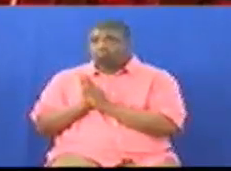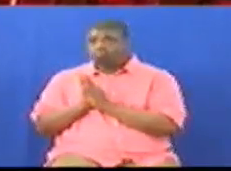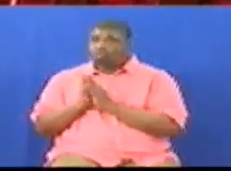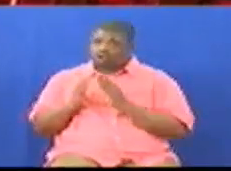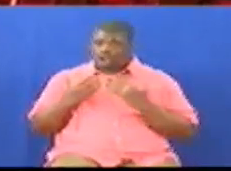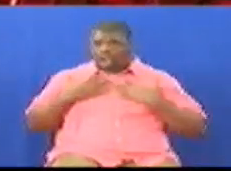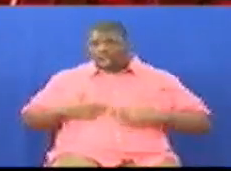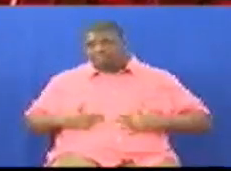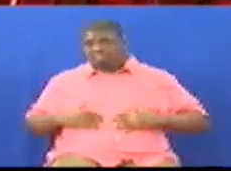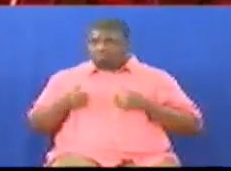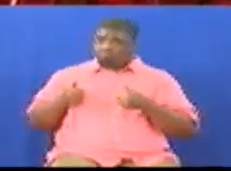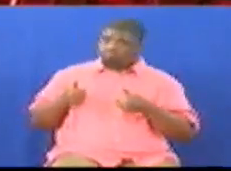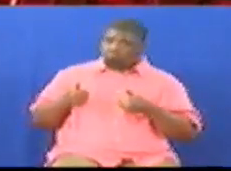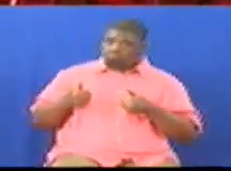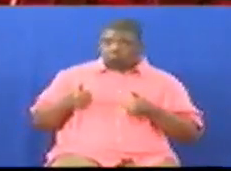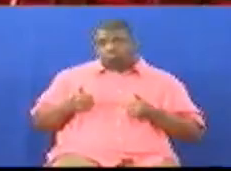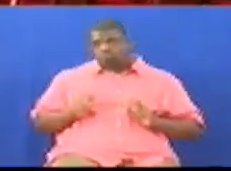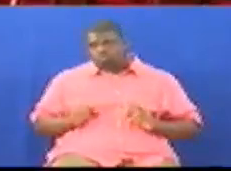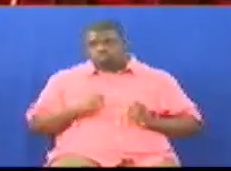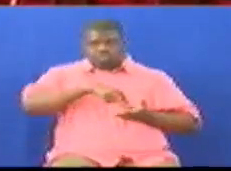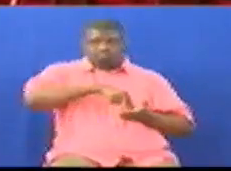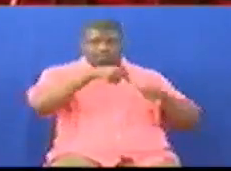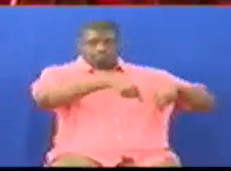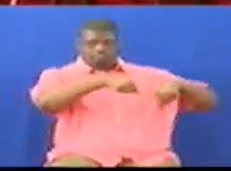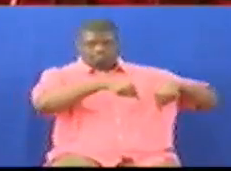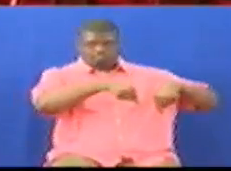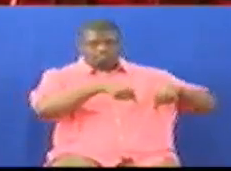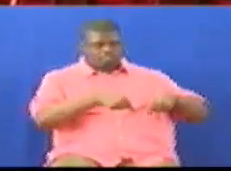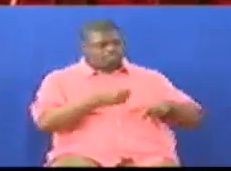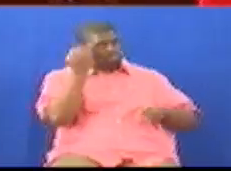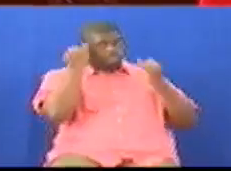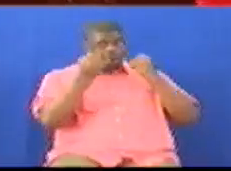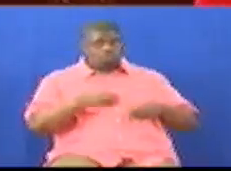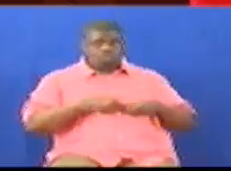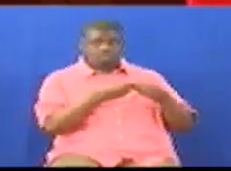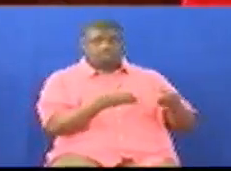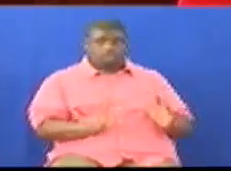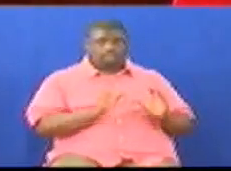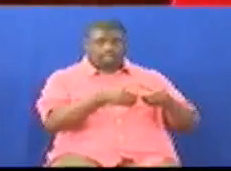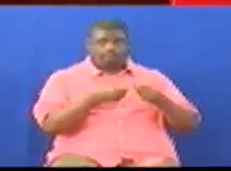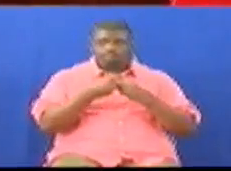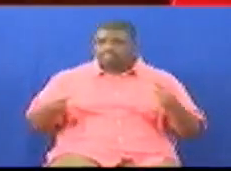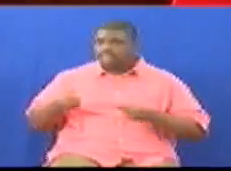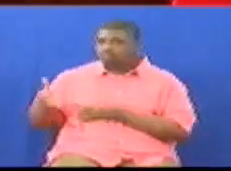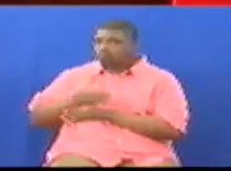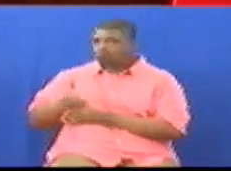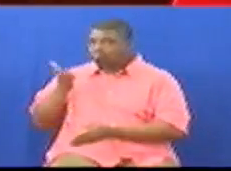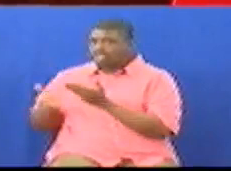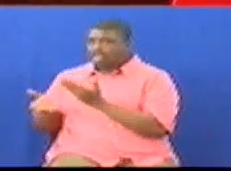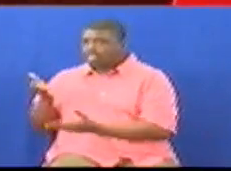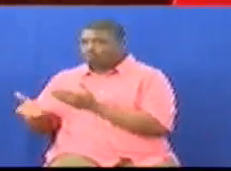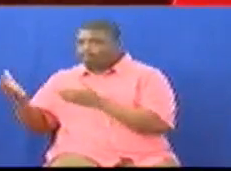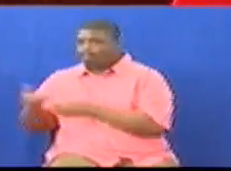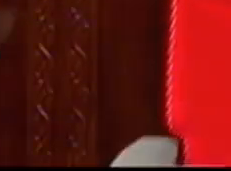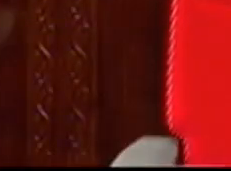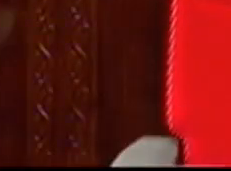kunipa nguvu hivyo kuweza kusimama mbele ya bunge lako tukufu ili kutoa maoni ya kambi rasmi ya upinzani bungeni kuhusu makadirio ya mapato na matumizi ya